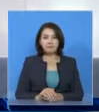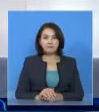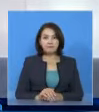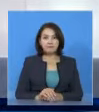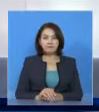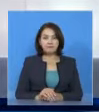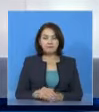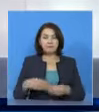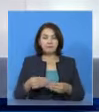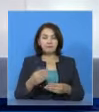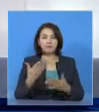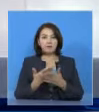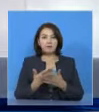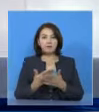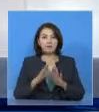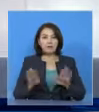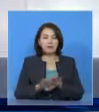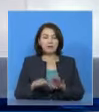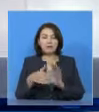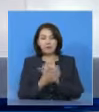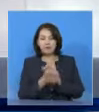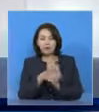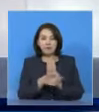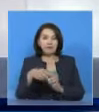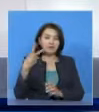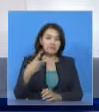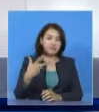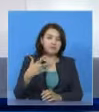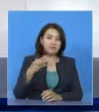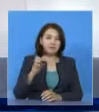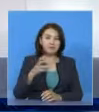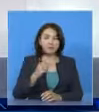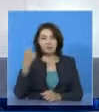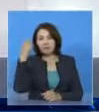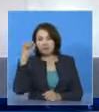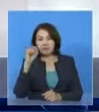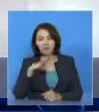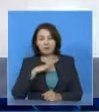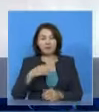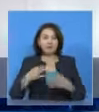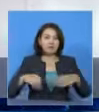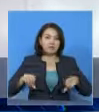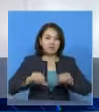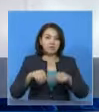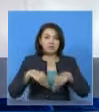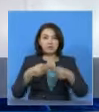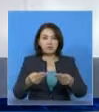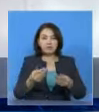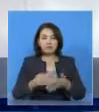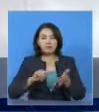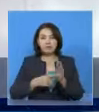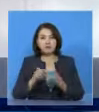Я уступила ей тоже, так в борьбе уступила в 3-м раунде, и победу по решению судей ей отдали. Цель у меня в